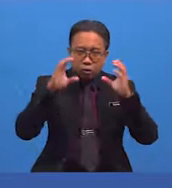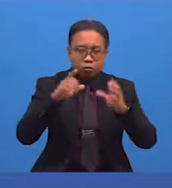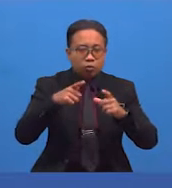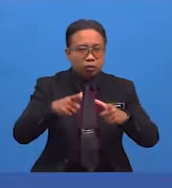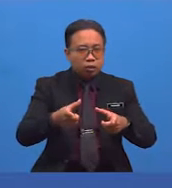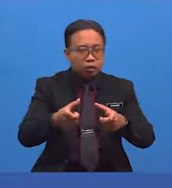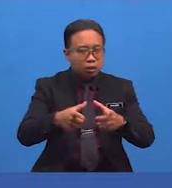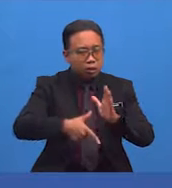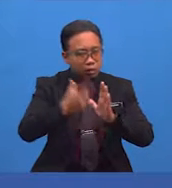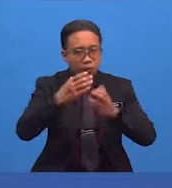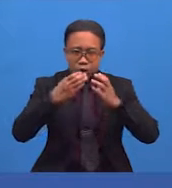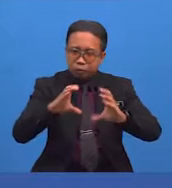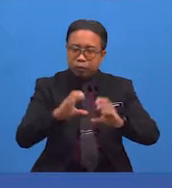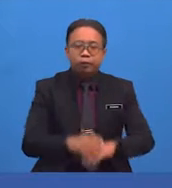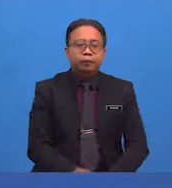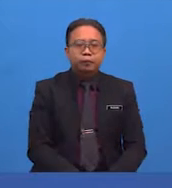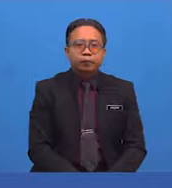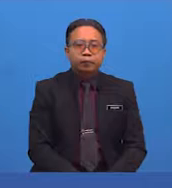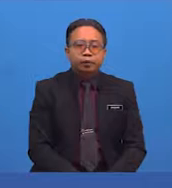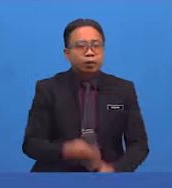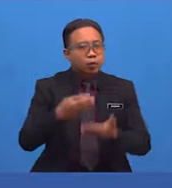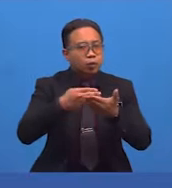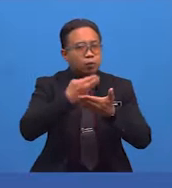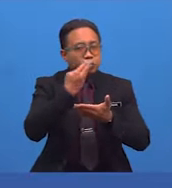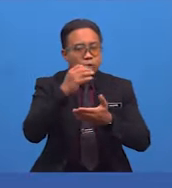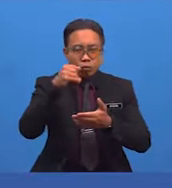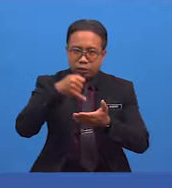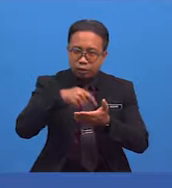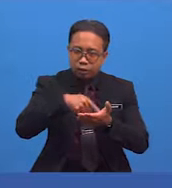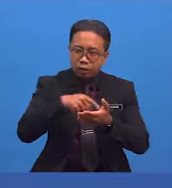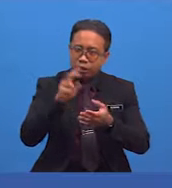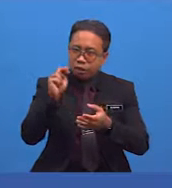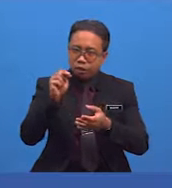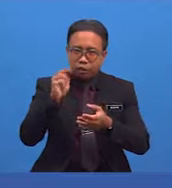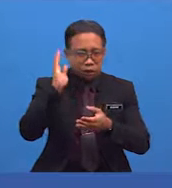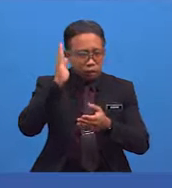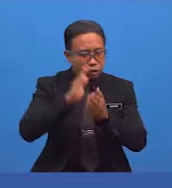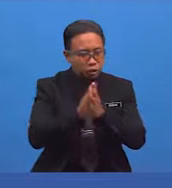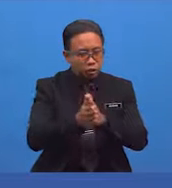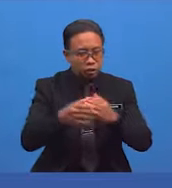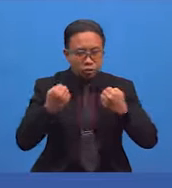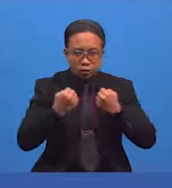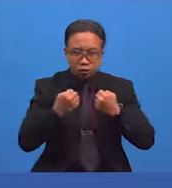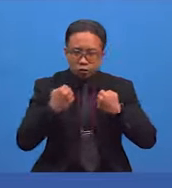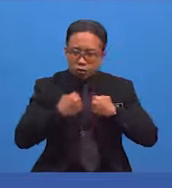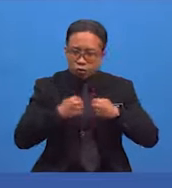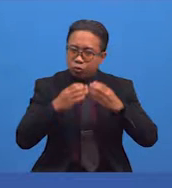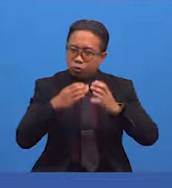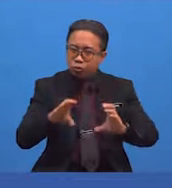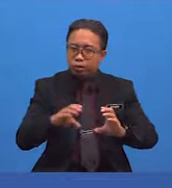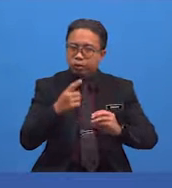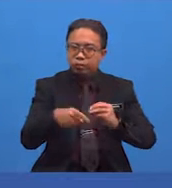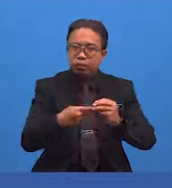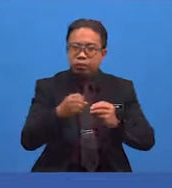cepat. Walau bagaimanapun, bubur ini nanti akan menjadi sejuk dengan cepat juga